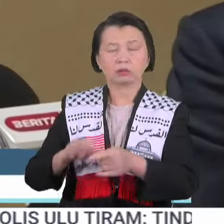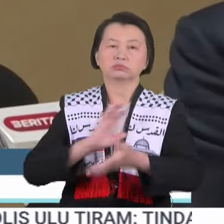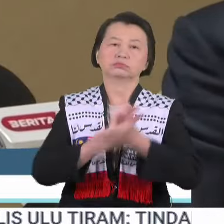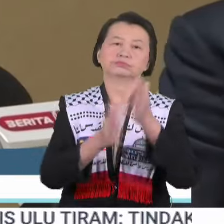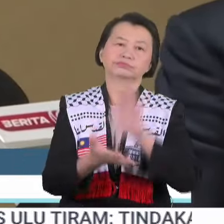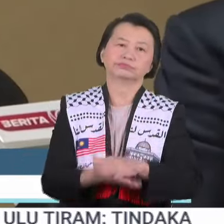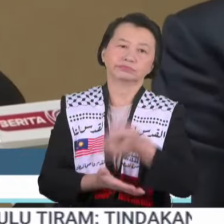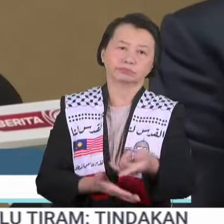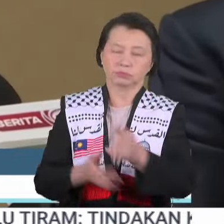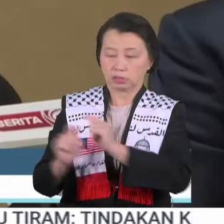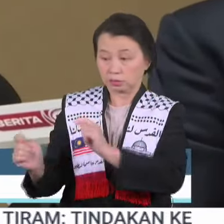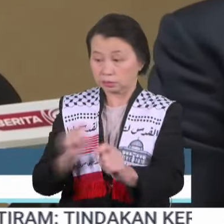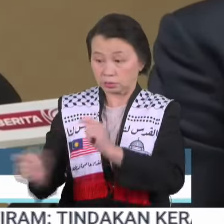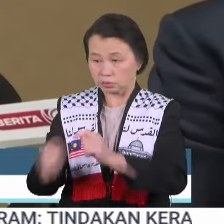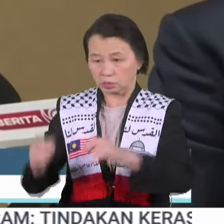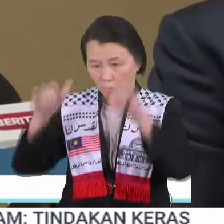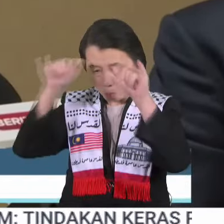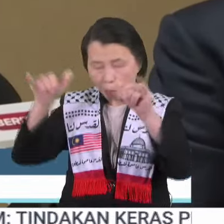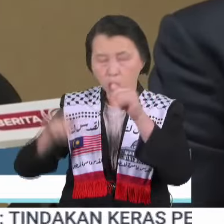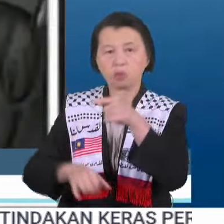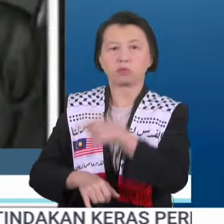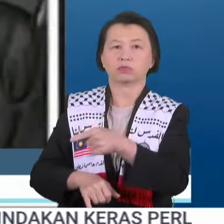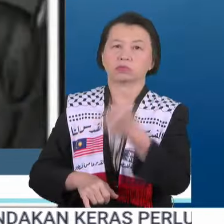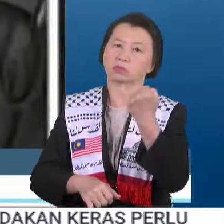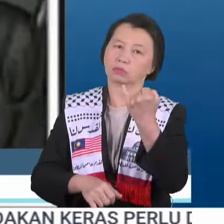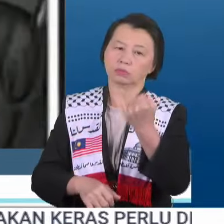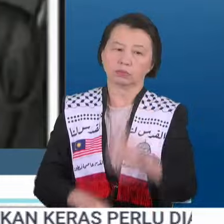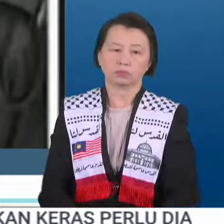menyebabkan tindakan keganasan ini berlaku.